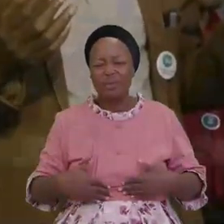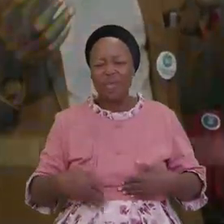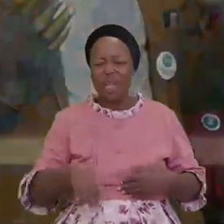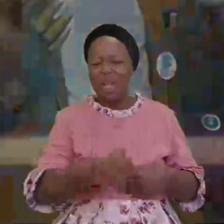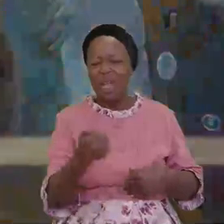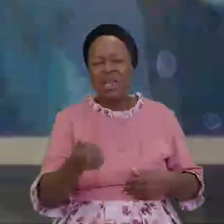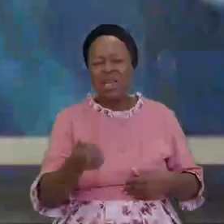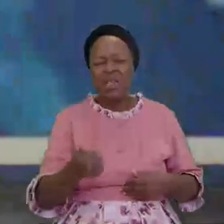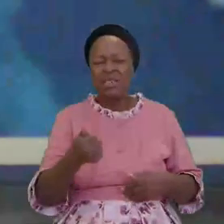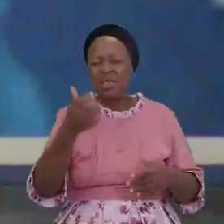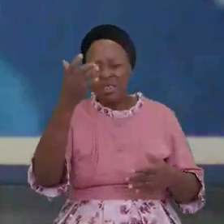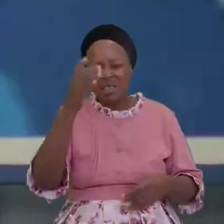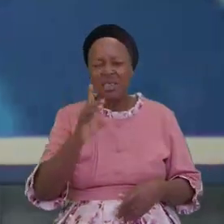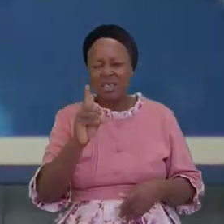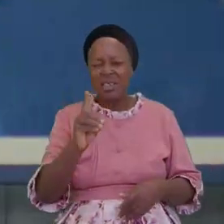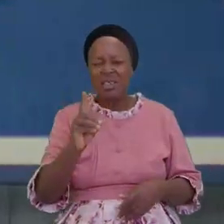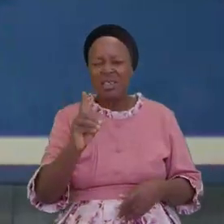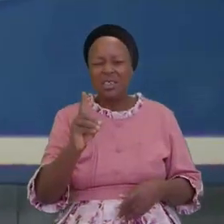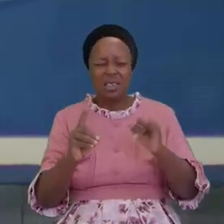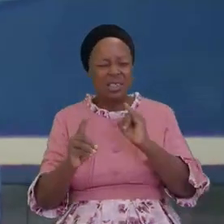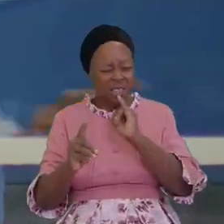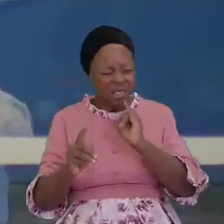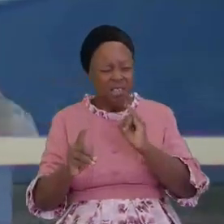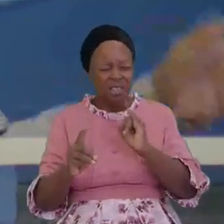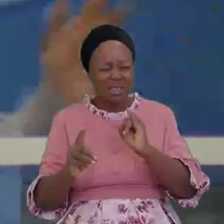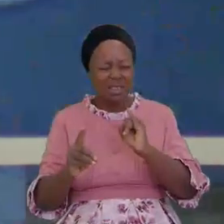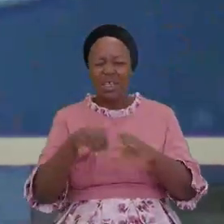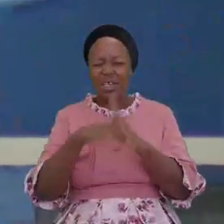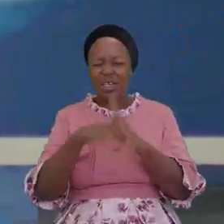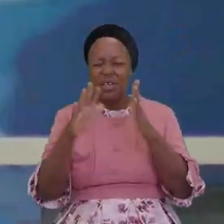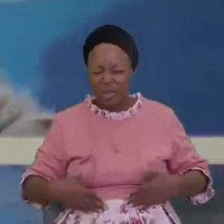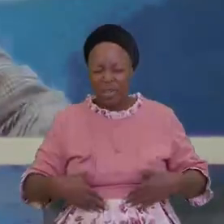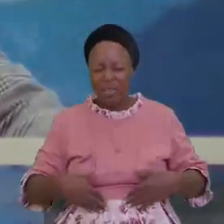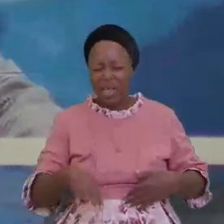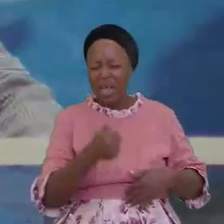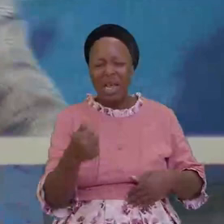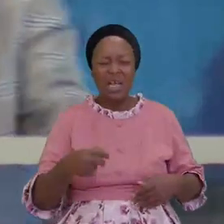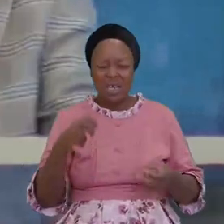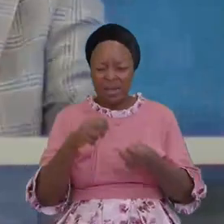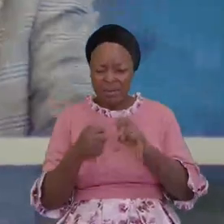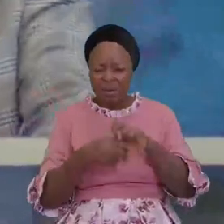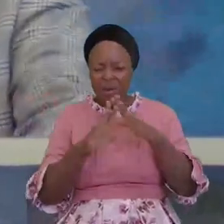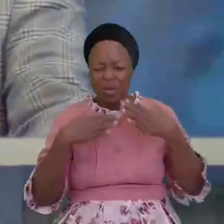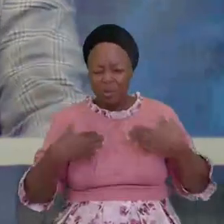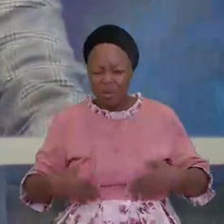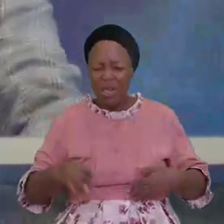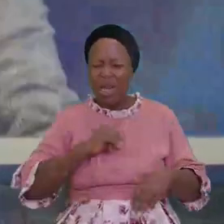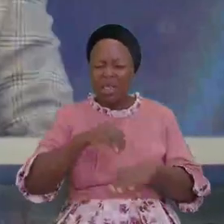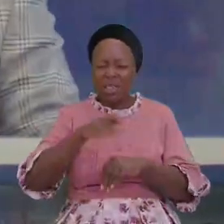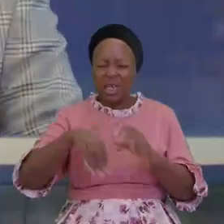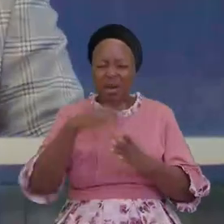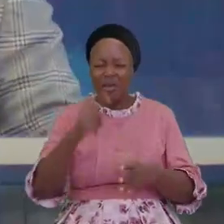Toute maladie dans ton corps, toute infirmité dans ton corps,